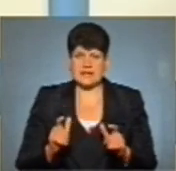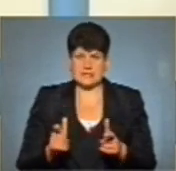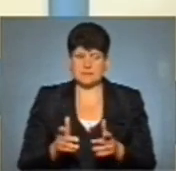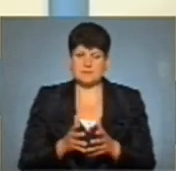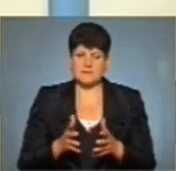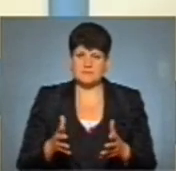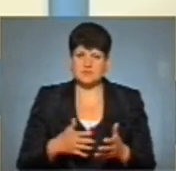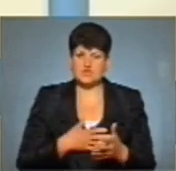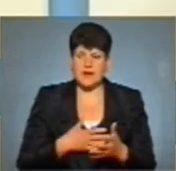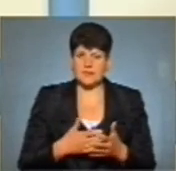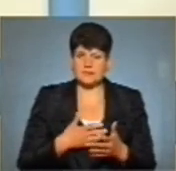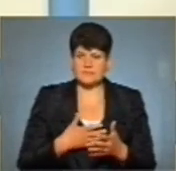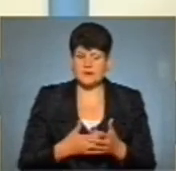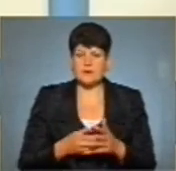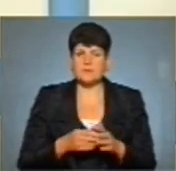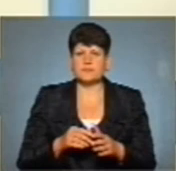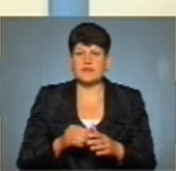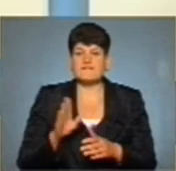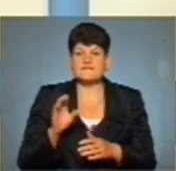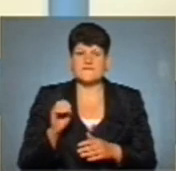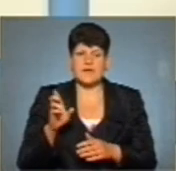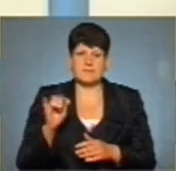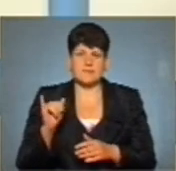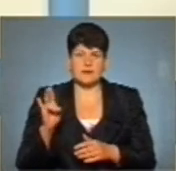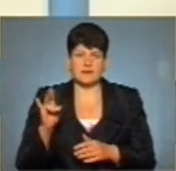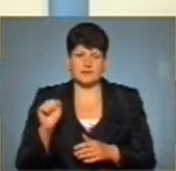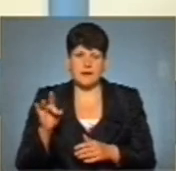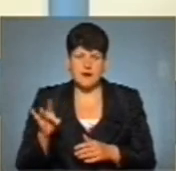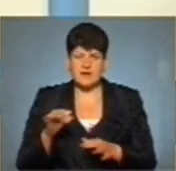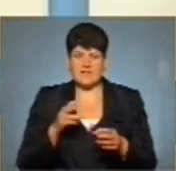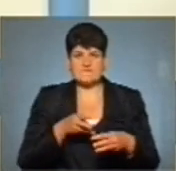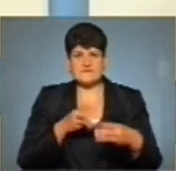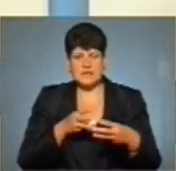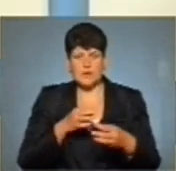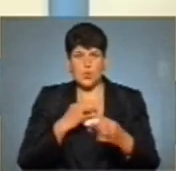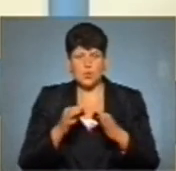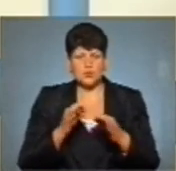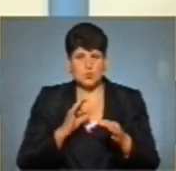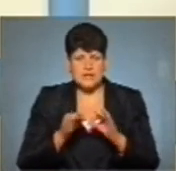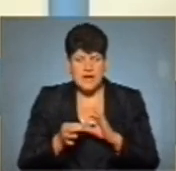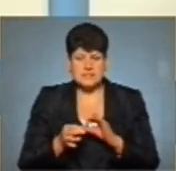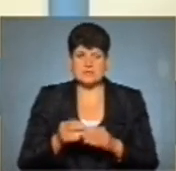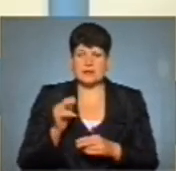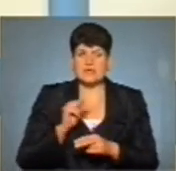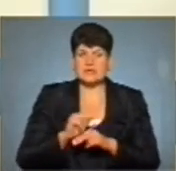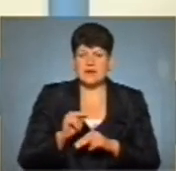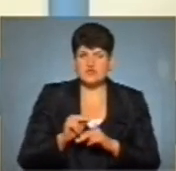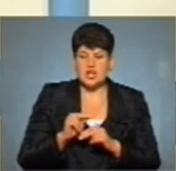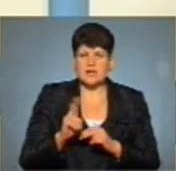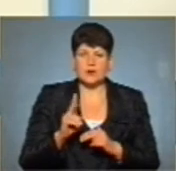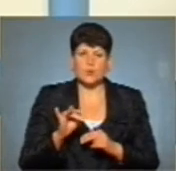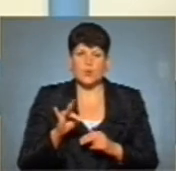більше активізувалися в плані проведення вебінарів, відеоконсультацій, таких навчальних цілих курсів